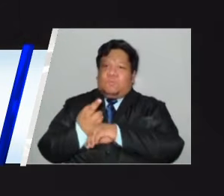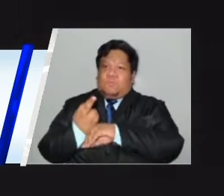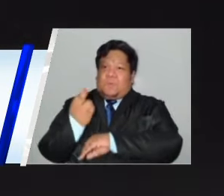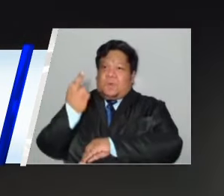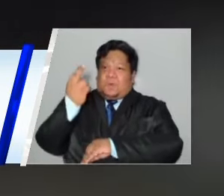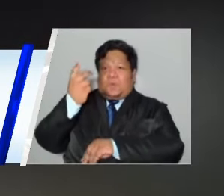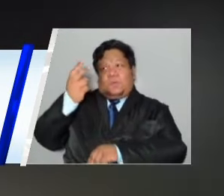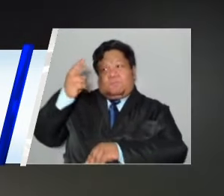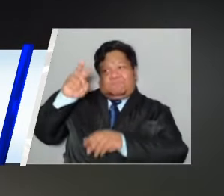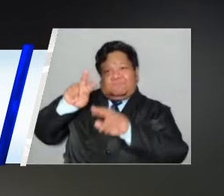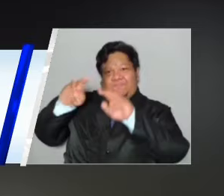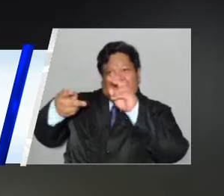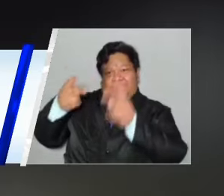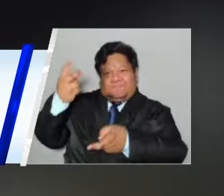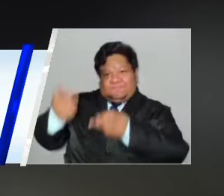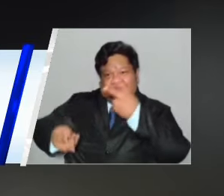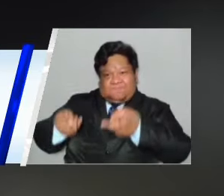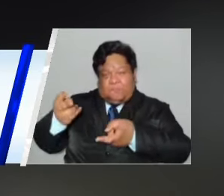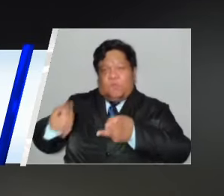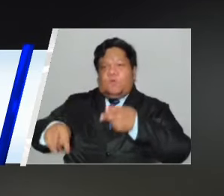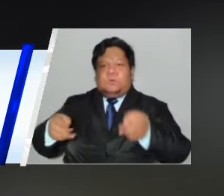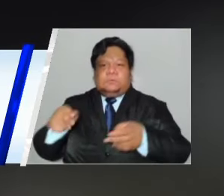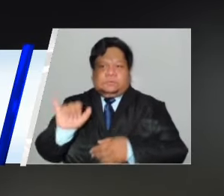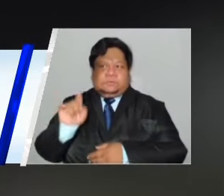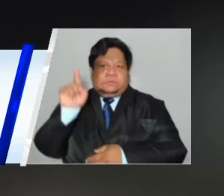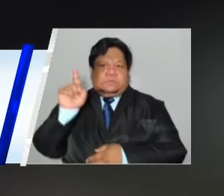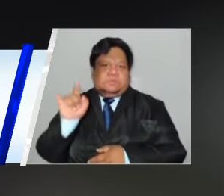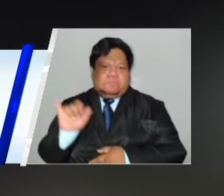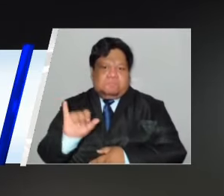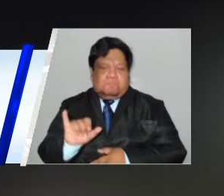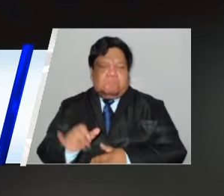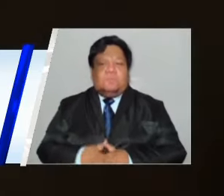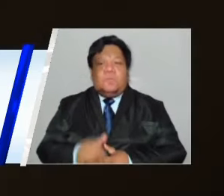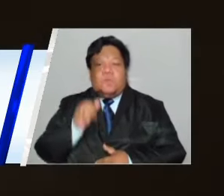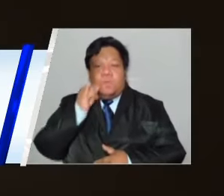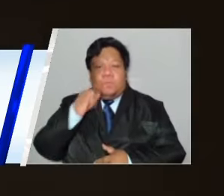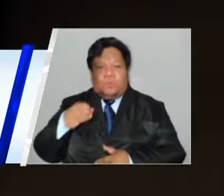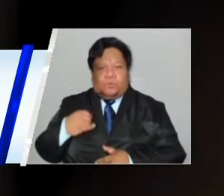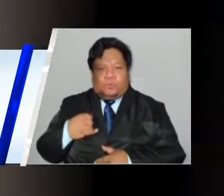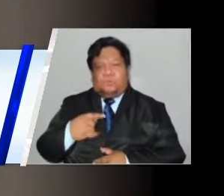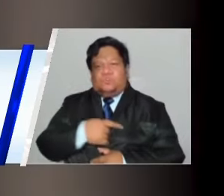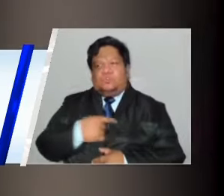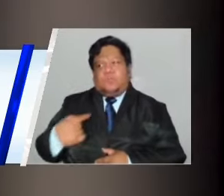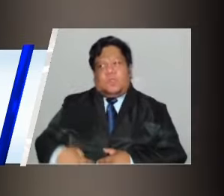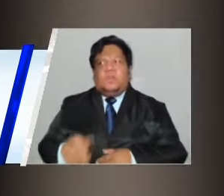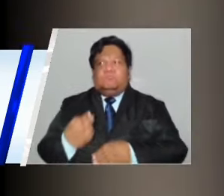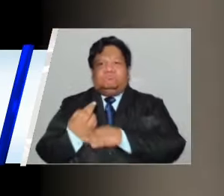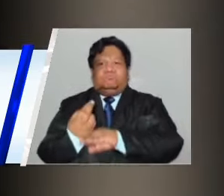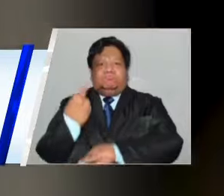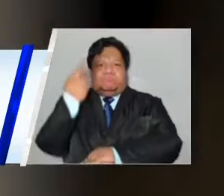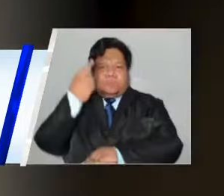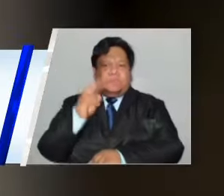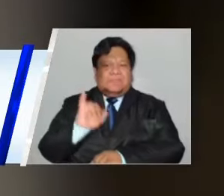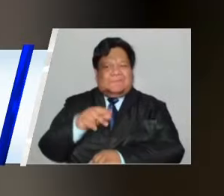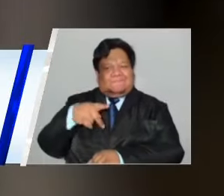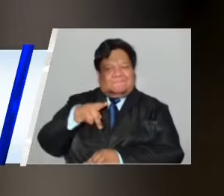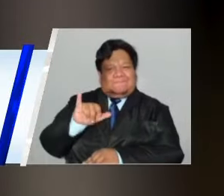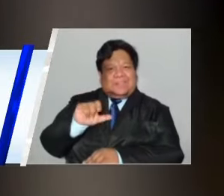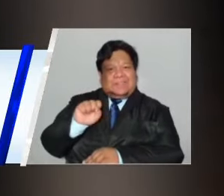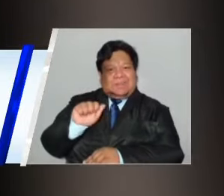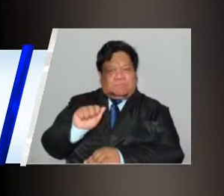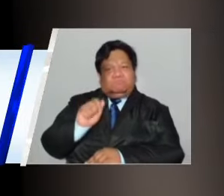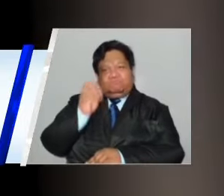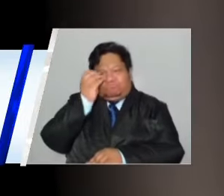mga rocket o satellite. Kahapon po, nagpalipad ng rocket ang China, kaya muling nag-abiso ang PhilSA na i-report sa mga